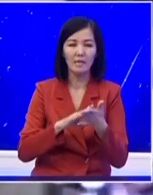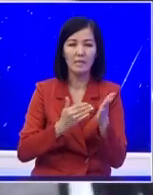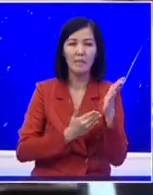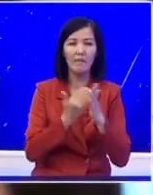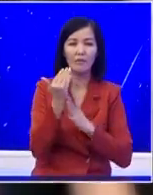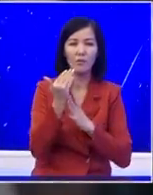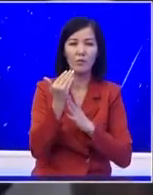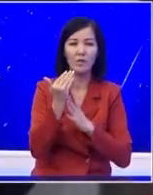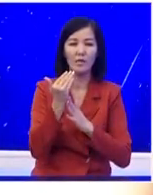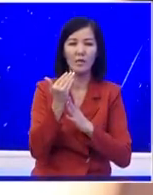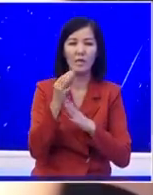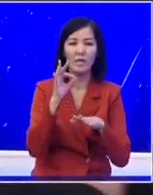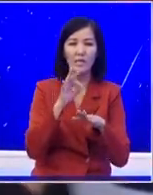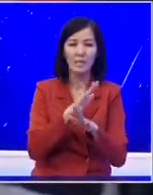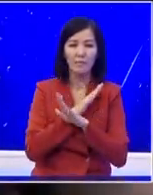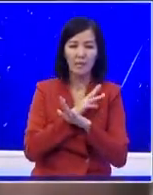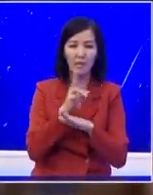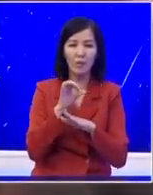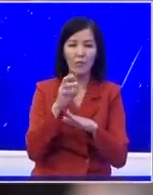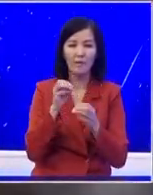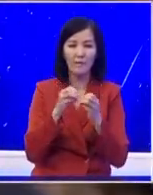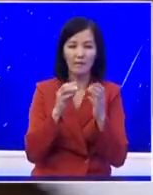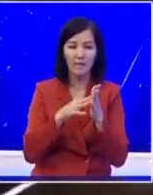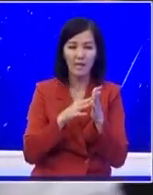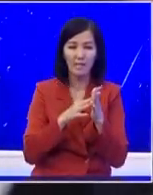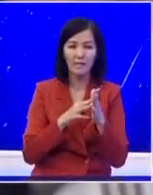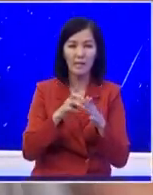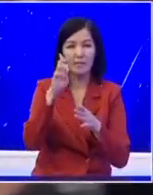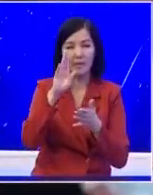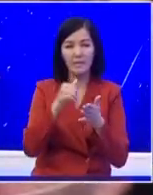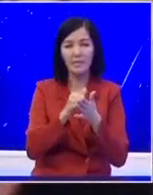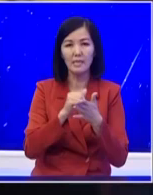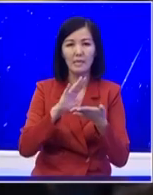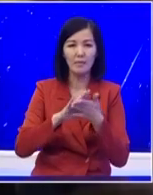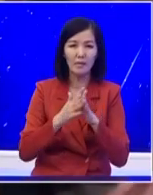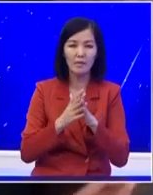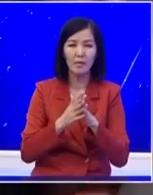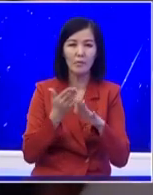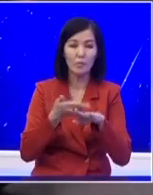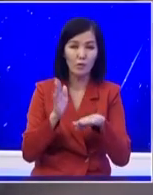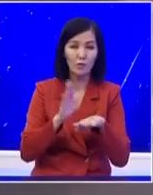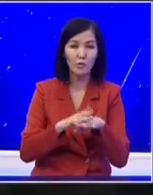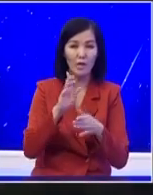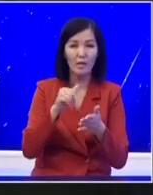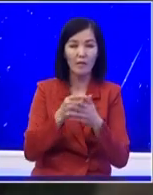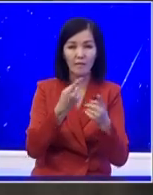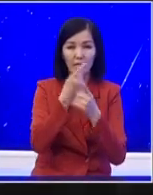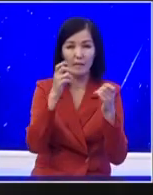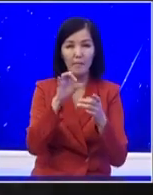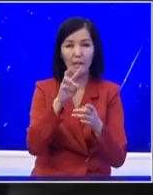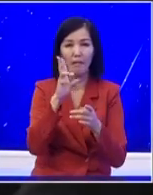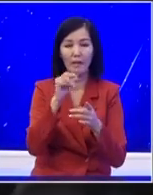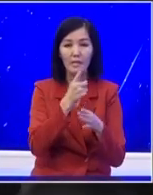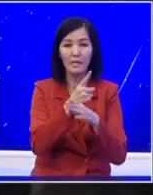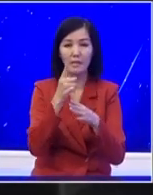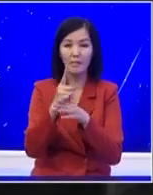высокий суточный показатель смертности от COVID-19. Президент страны назвал ситуацию критической. Глава государства заявил, в Белграде вводится